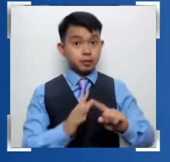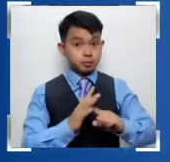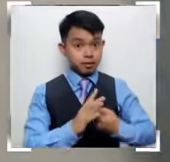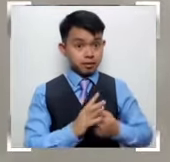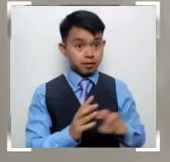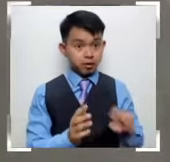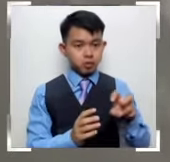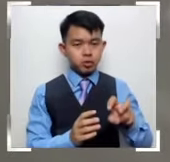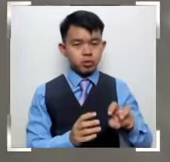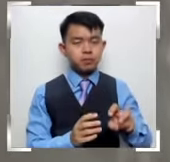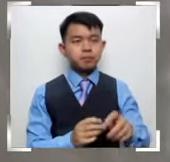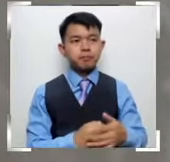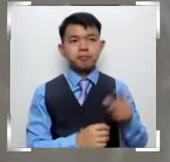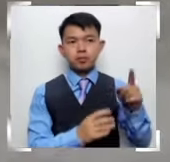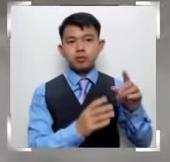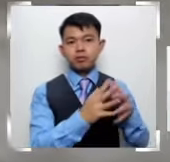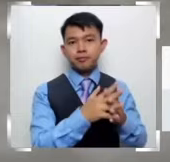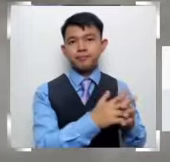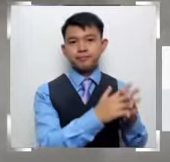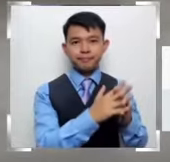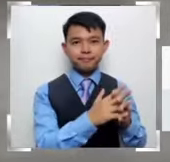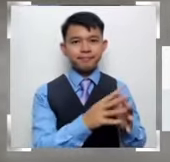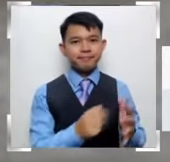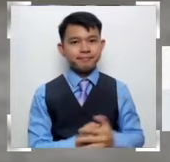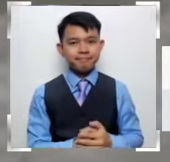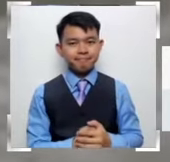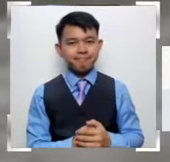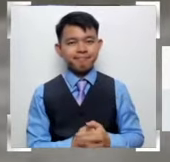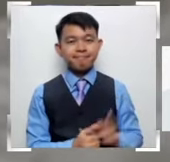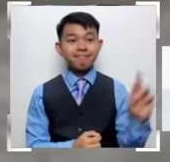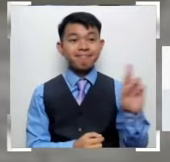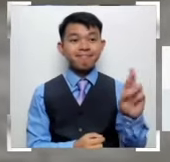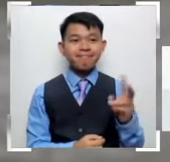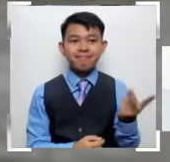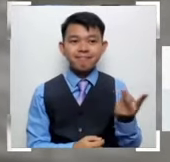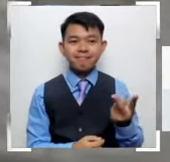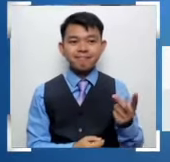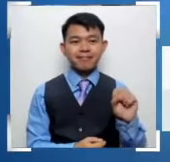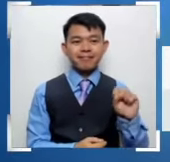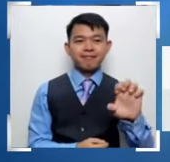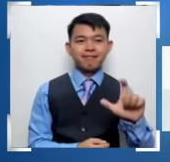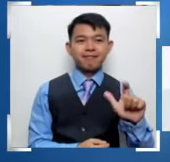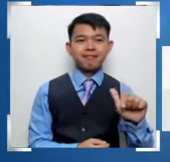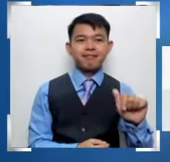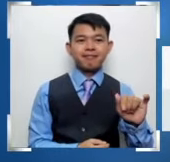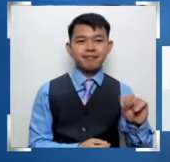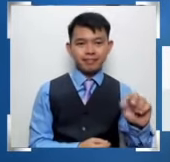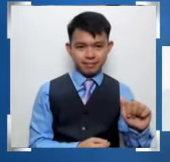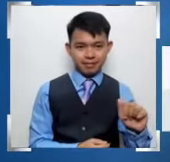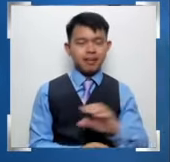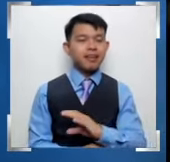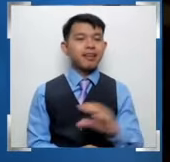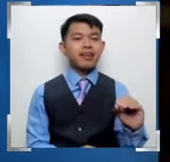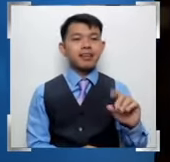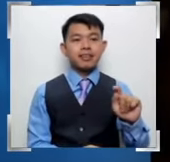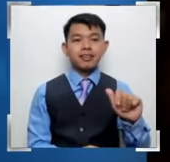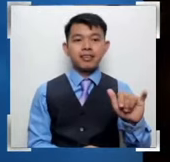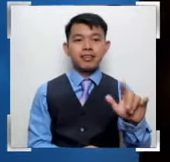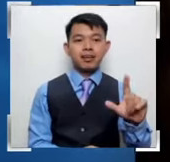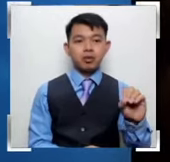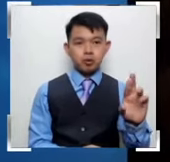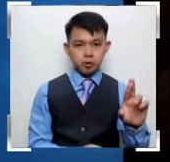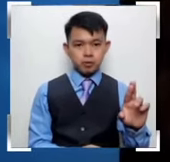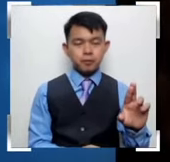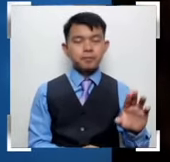Amerika. Besties for life talaga sina Selena Gomez at Taylor Swift. Sa kanyang IG post, proud and grateful